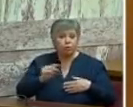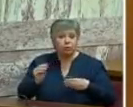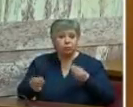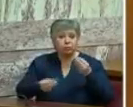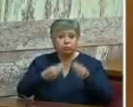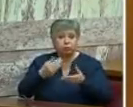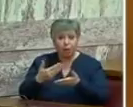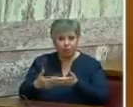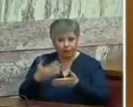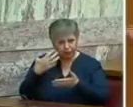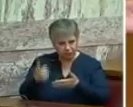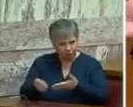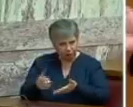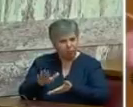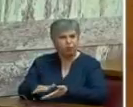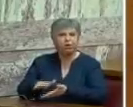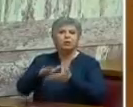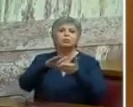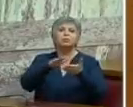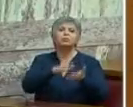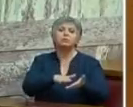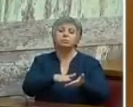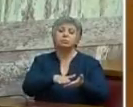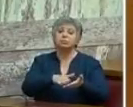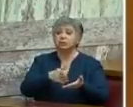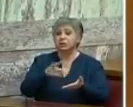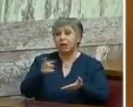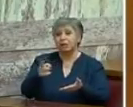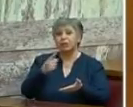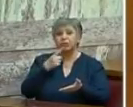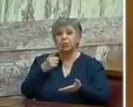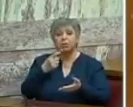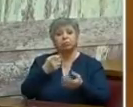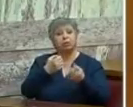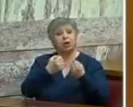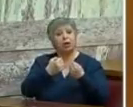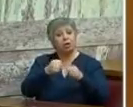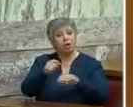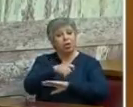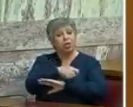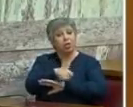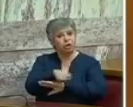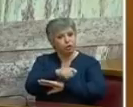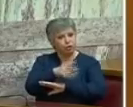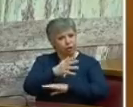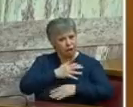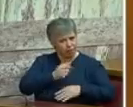Εσείς που εμπιστεύεστε την ανεξάρτητη ελληνική δικαιοσύνη. Και εδώ το θέμα τώρα.